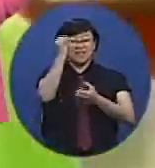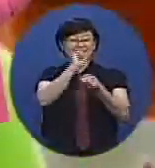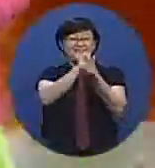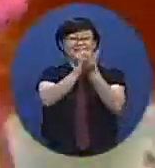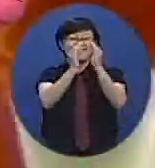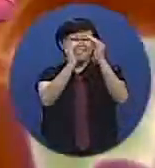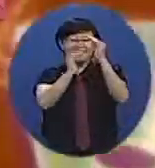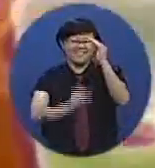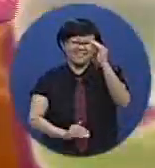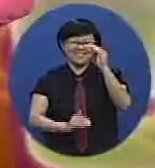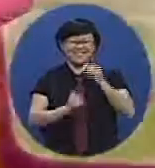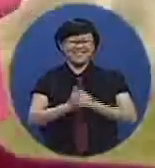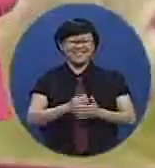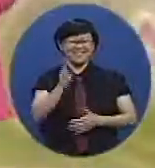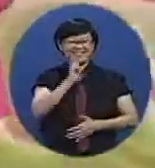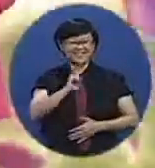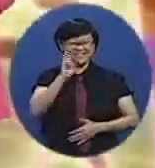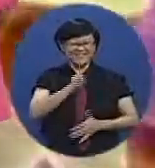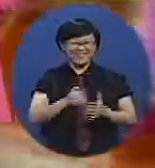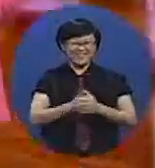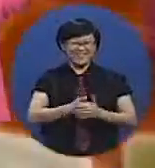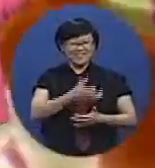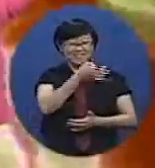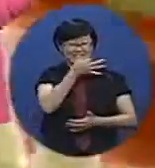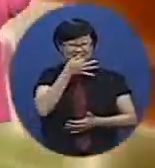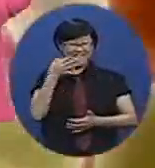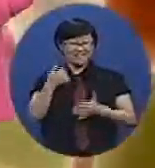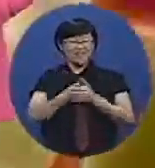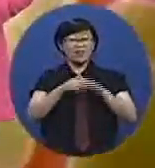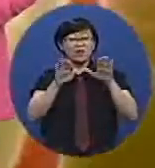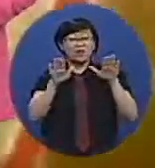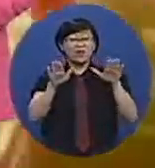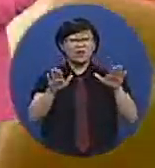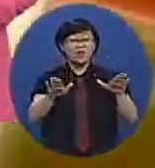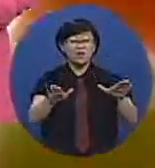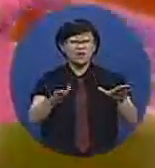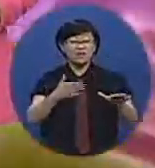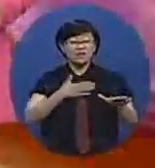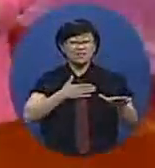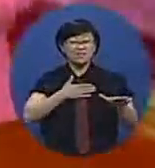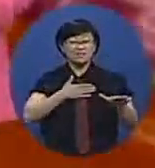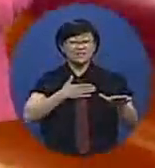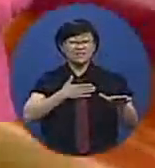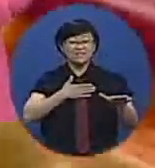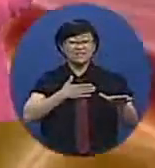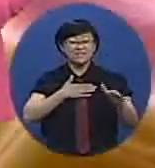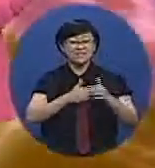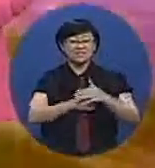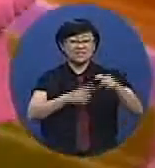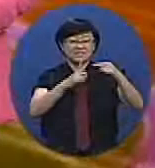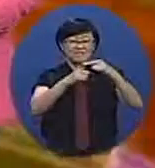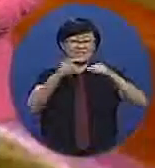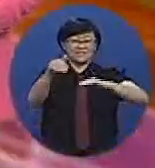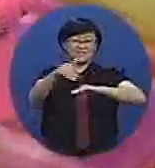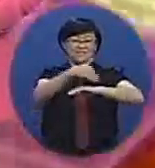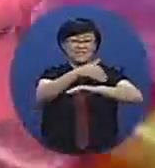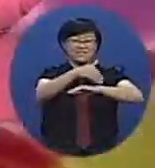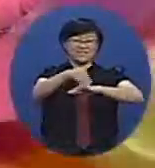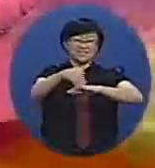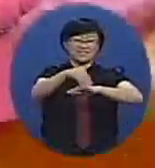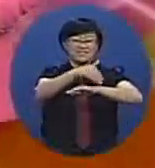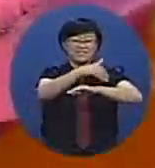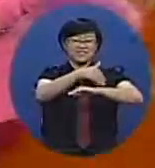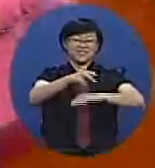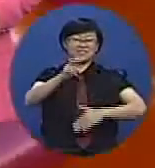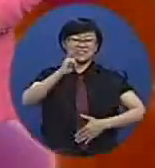사연이요. 아이고. 아이고. 야, 신난다. 오늘 그러잖아요. 예. 네. 교회 다니느라고 노래를 이제